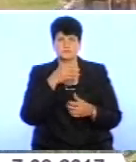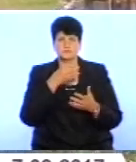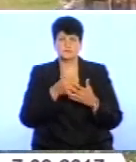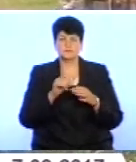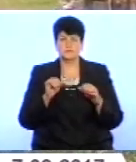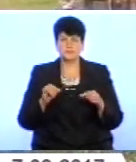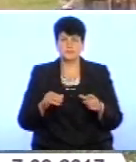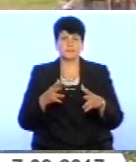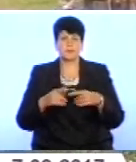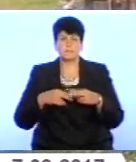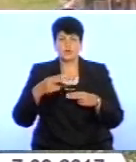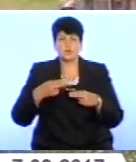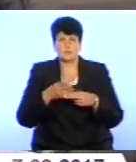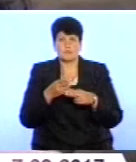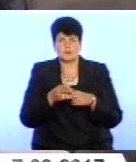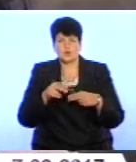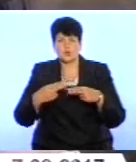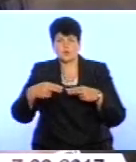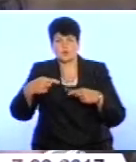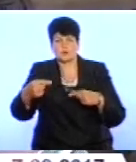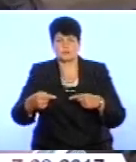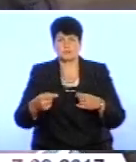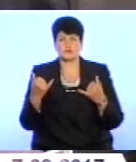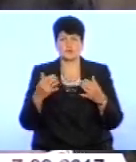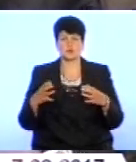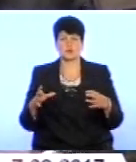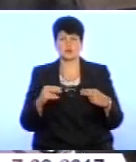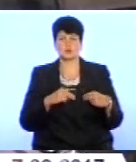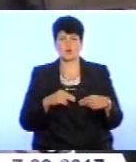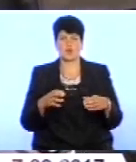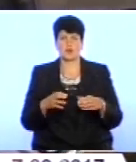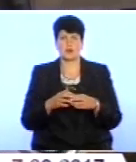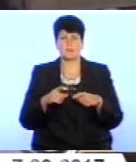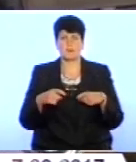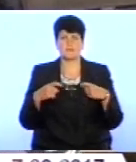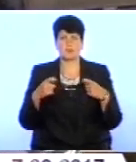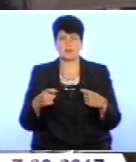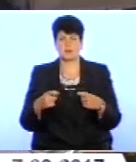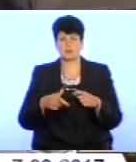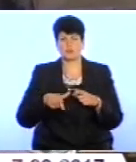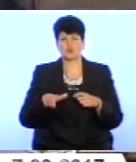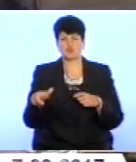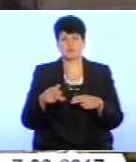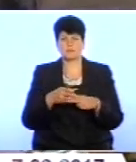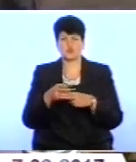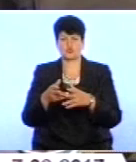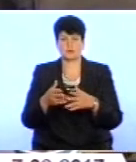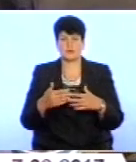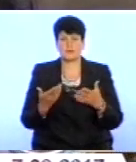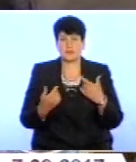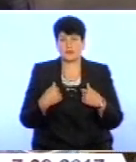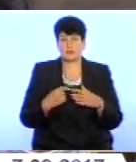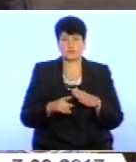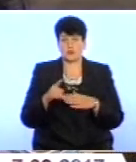можливості, долаючи смуги перешкод. Ми сьогодні з колегами пробіглись по смузі перешкод. Ну, якби я спочатку знав, яка це